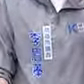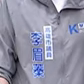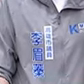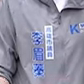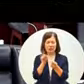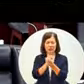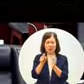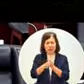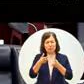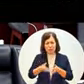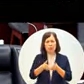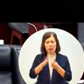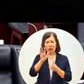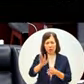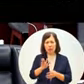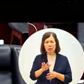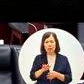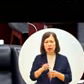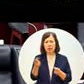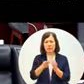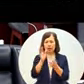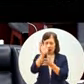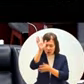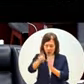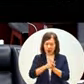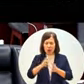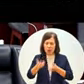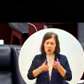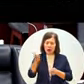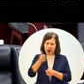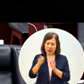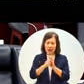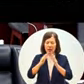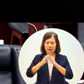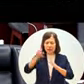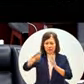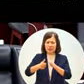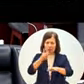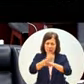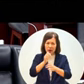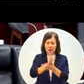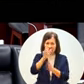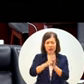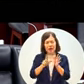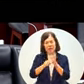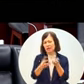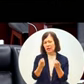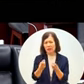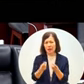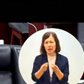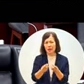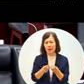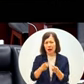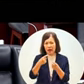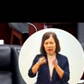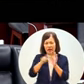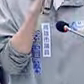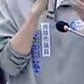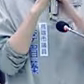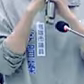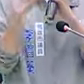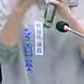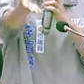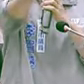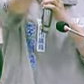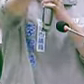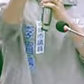你的歌声。那因为我知道你后来当了暖男之后，当了市长，根本就没有时间，所以我们是不是应该来练习一下这